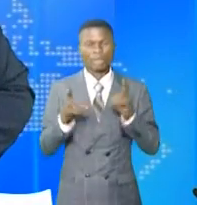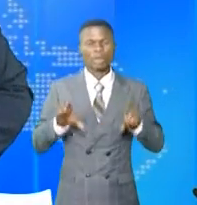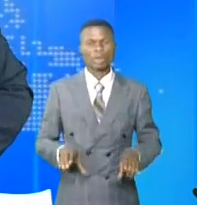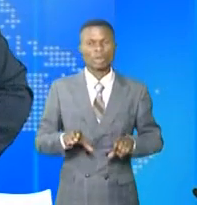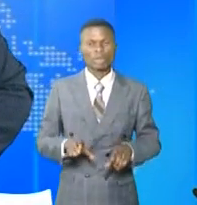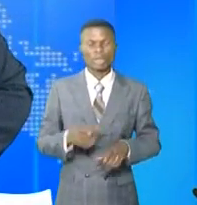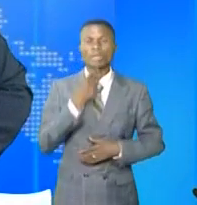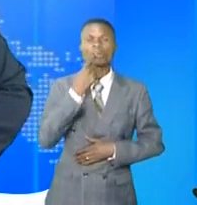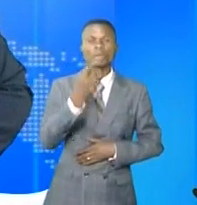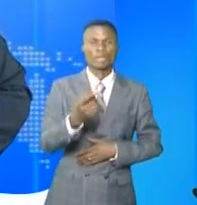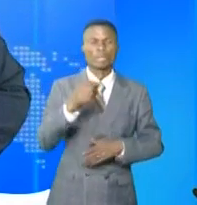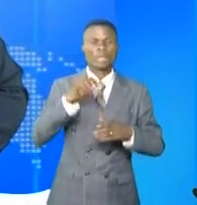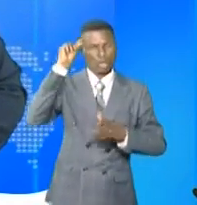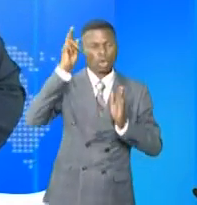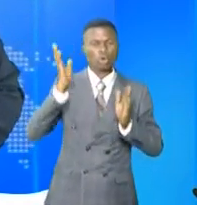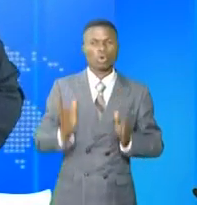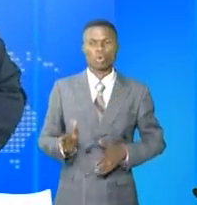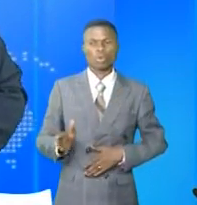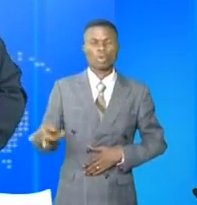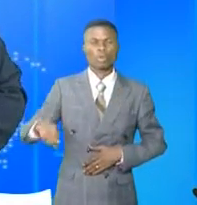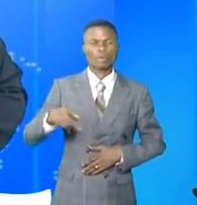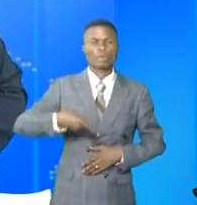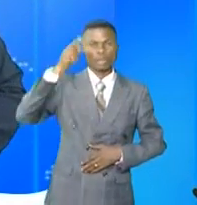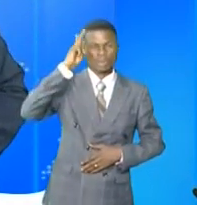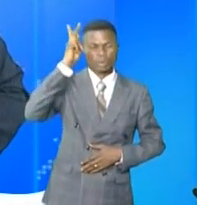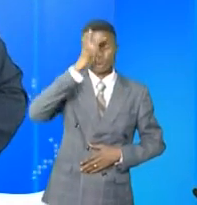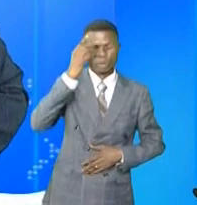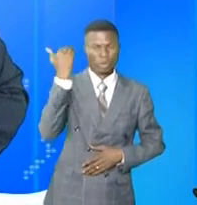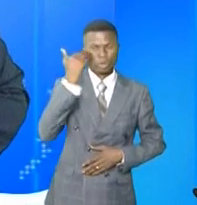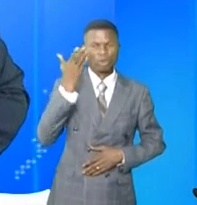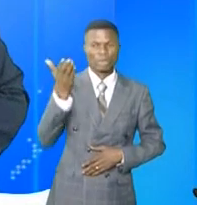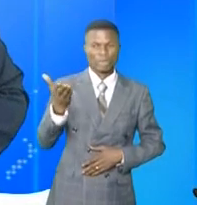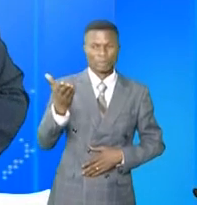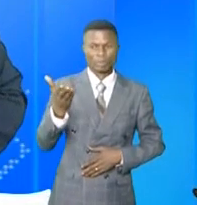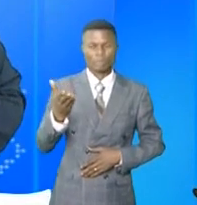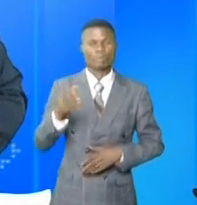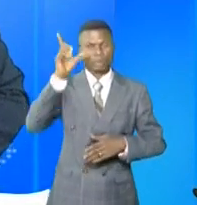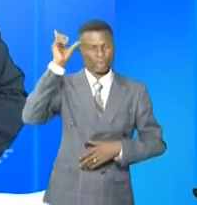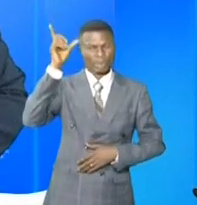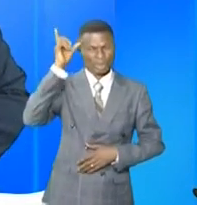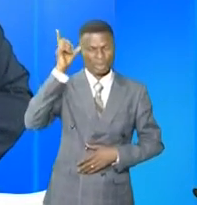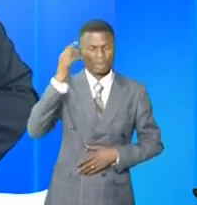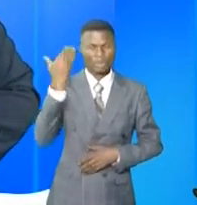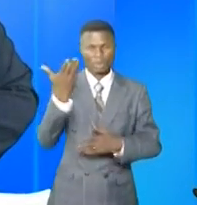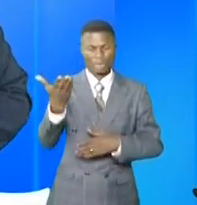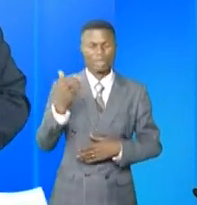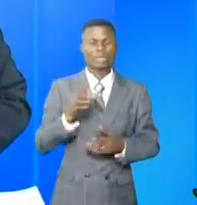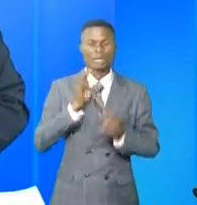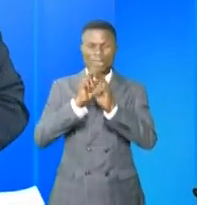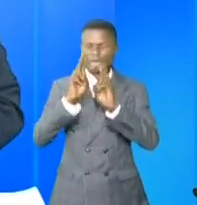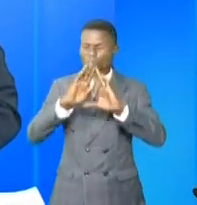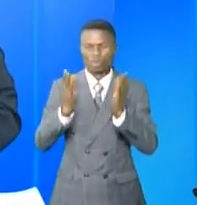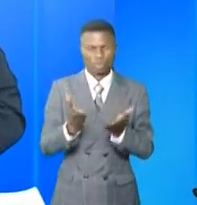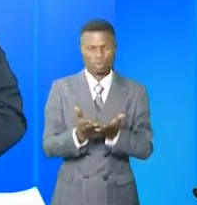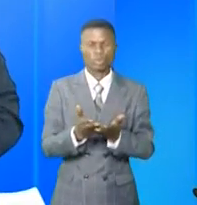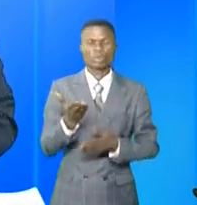Congo l'a dit au gouverneur de province Jacques Kabula Katoué à Lubumbashi. Didier Mumba nous en donne les